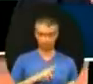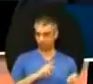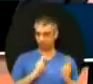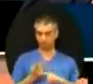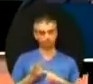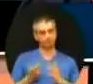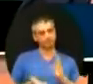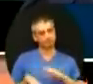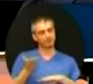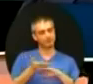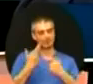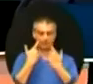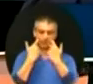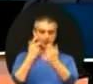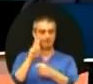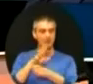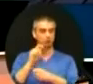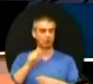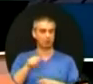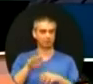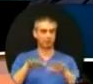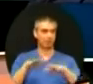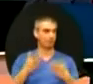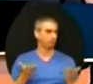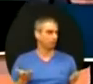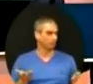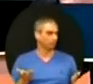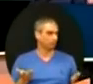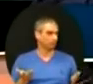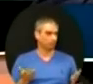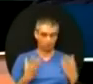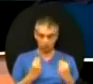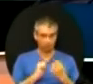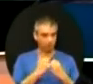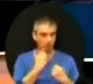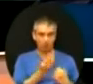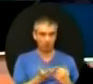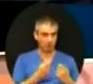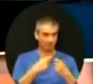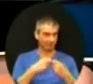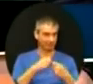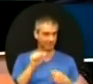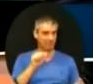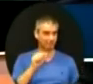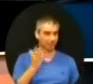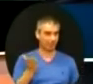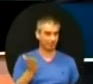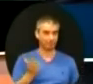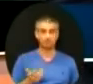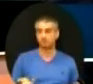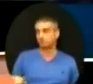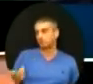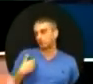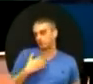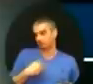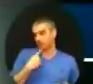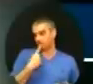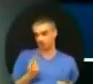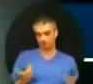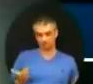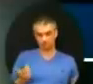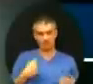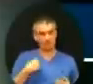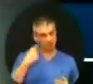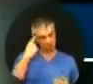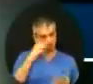זאת להגביר את הפיקוח של הכנסת על הממשלה. טוב או רע, חבר הכנסת אמסלם? אני רוצה להגיד לך משהו, תראה,